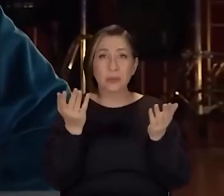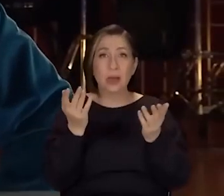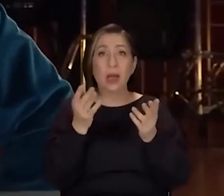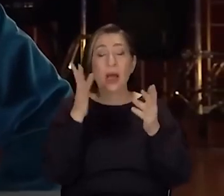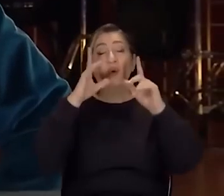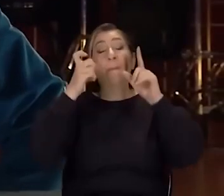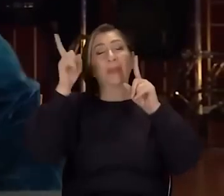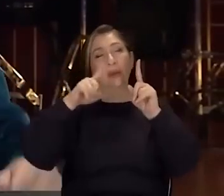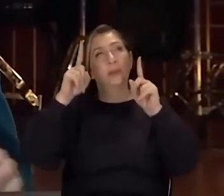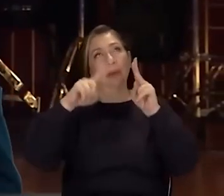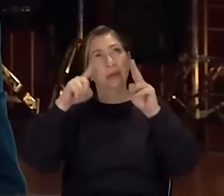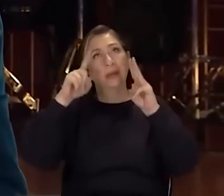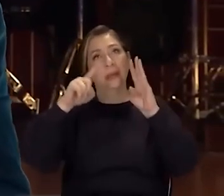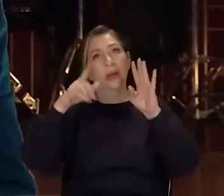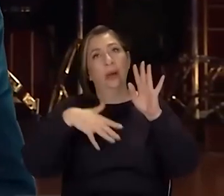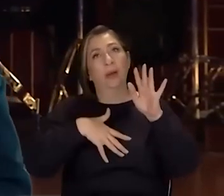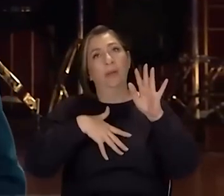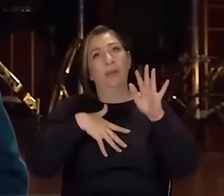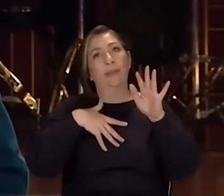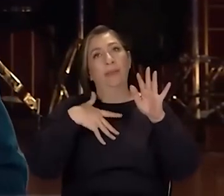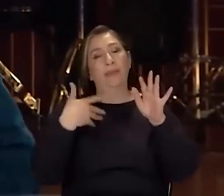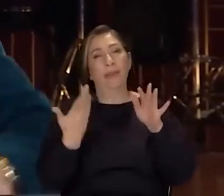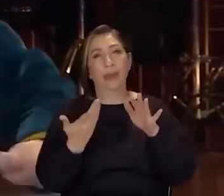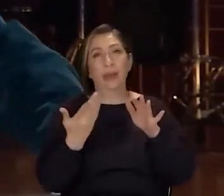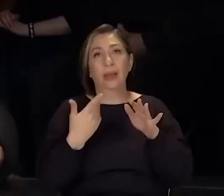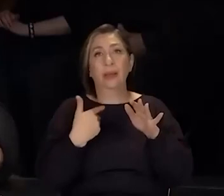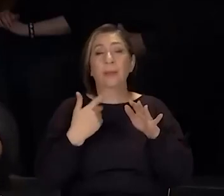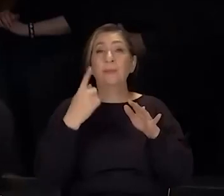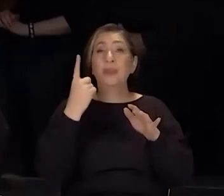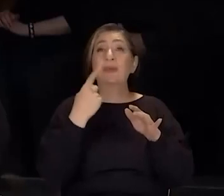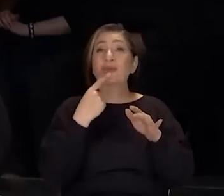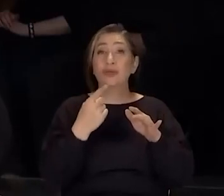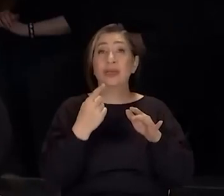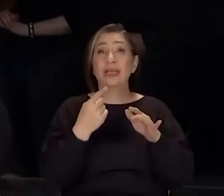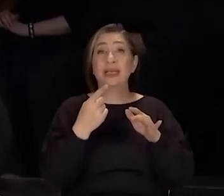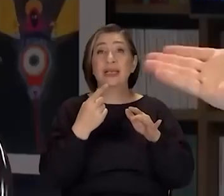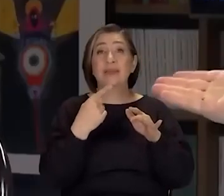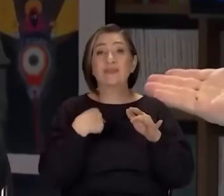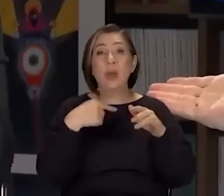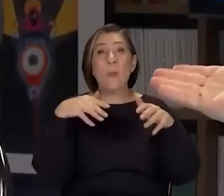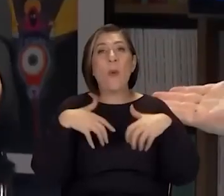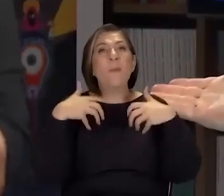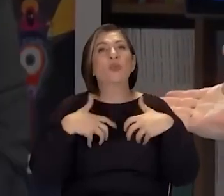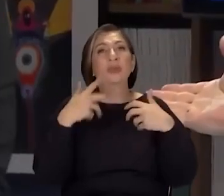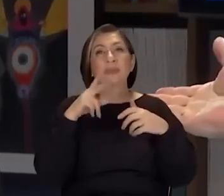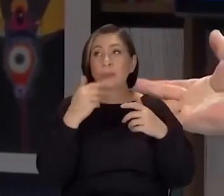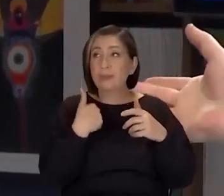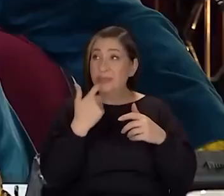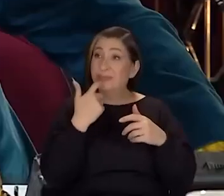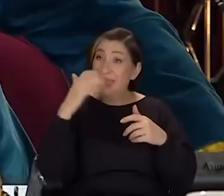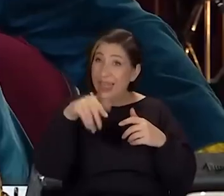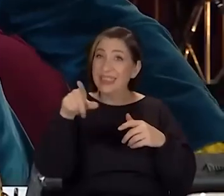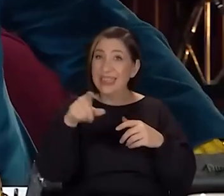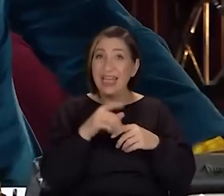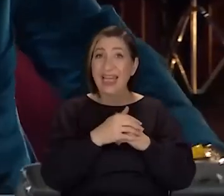daha nasıl çıktığımız önemli değil. Ben zaten çıkıyorum sürekli. Kötü tabii. çıkmış biz bir daha çekilebiliriz. Bir de bana bize pabeş maymunu gibi çıkıyoruz. Daha benim yaşıma